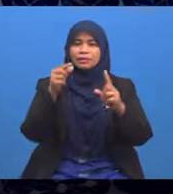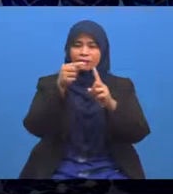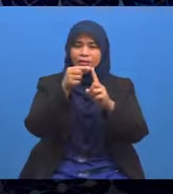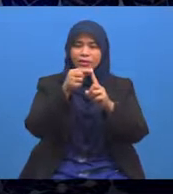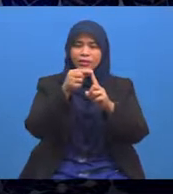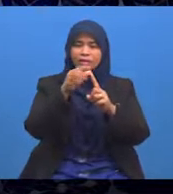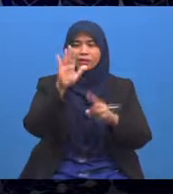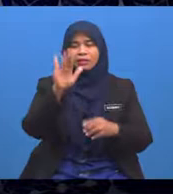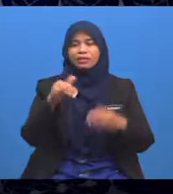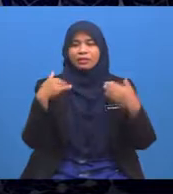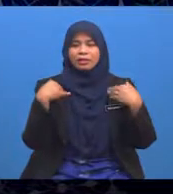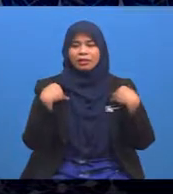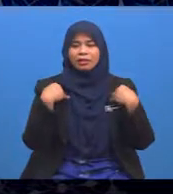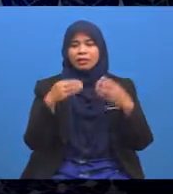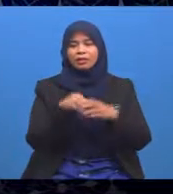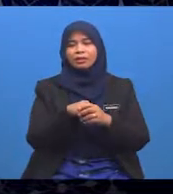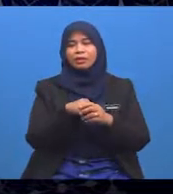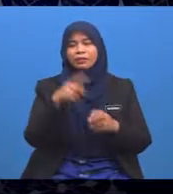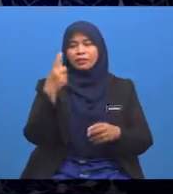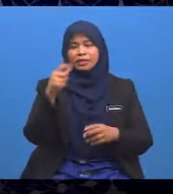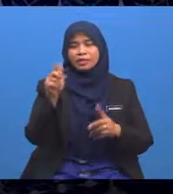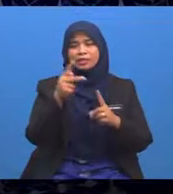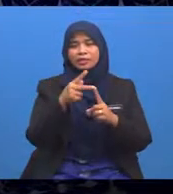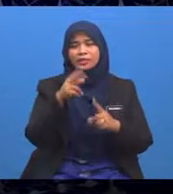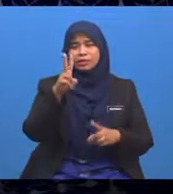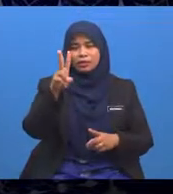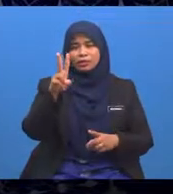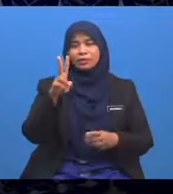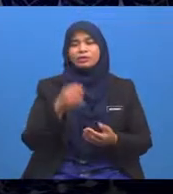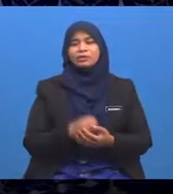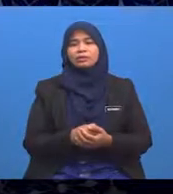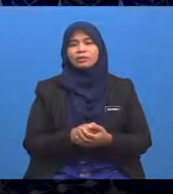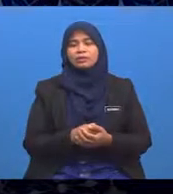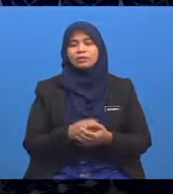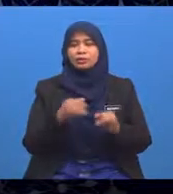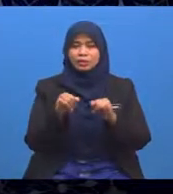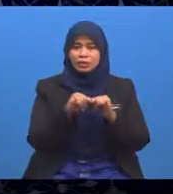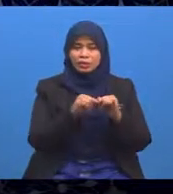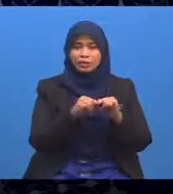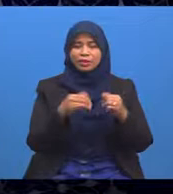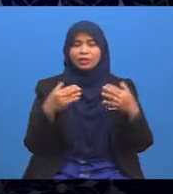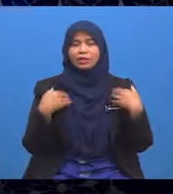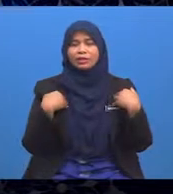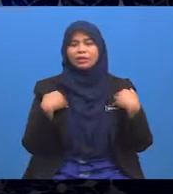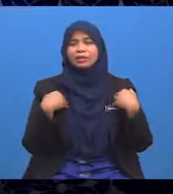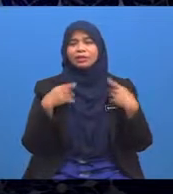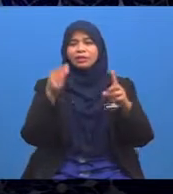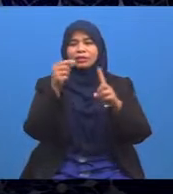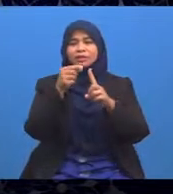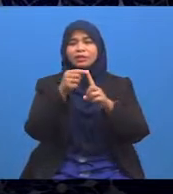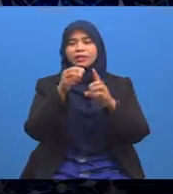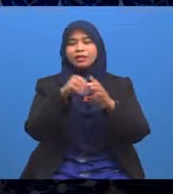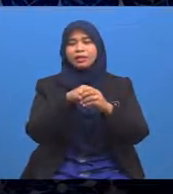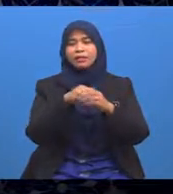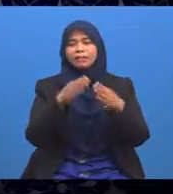Istilah-istilah yang terkandung dalam teks kedua yang kita telah baca turut mengandungi istilah daripada perkataan